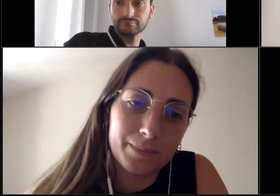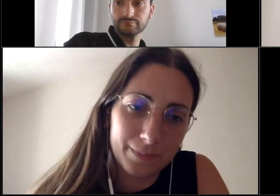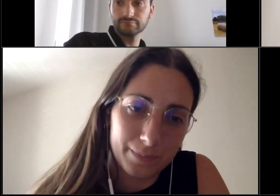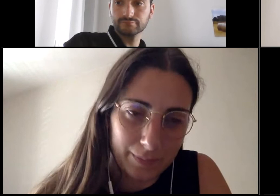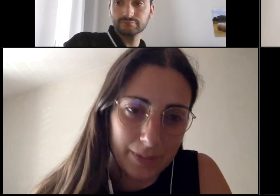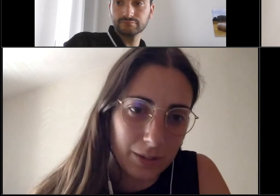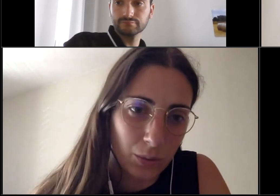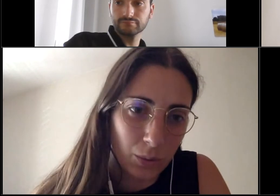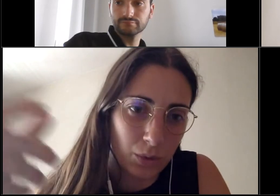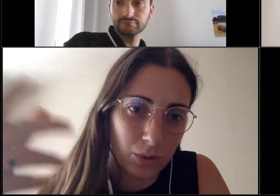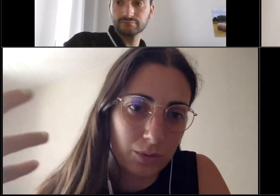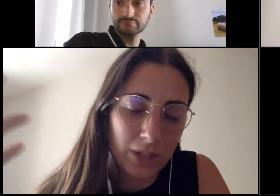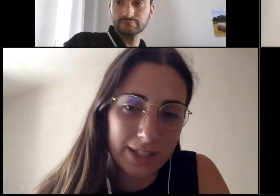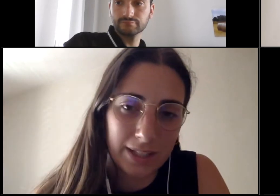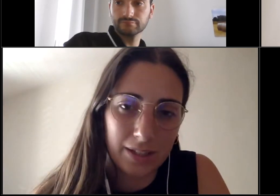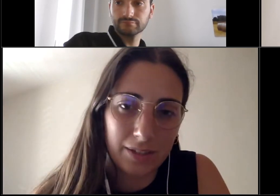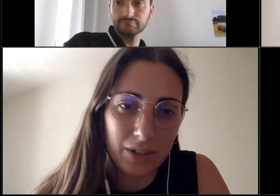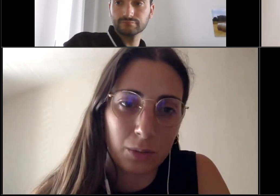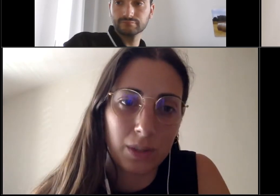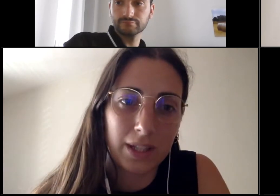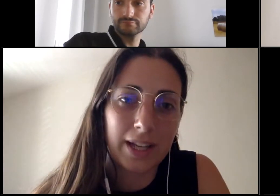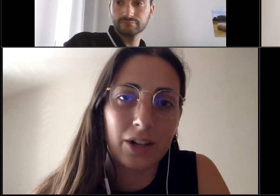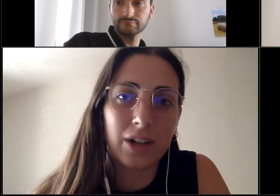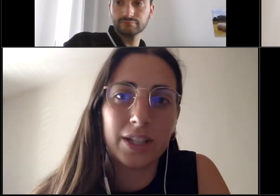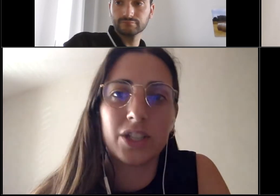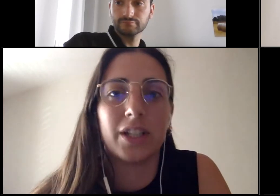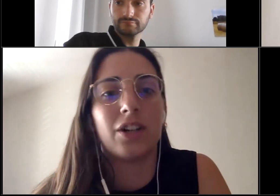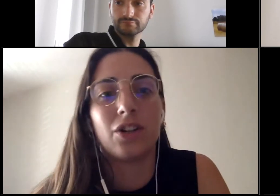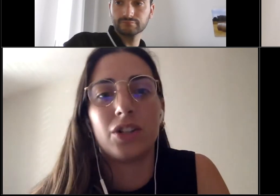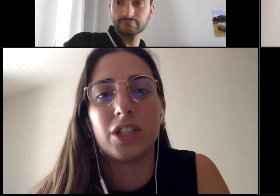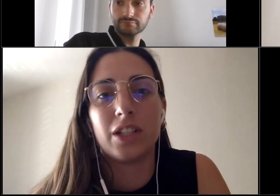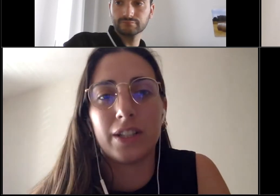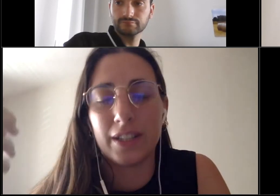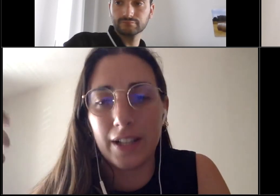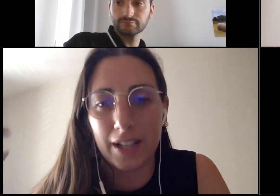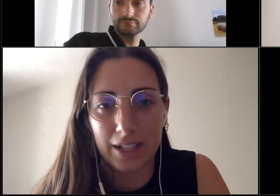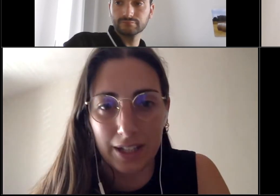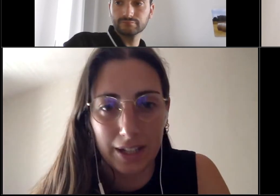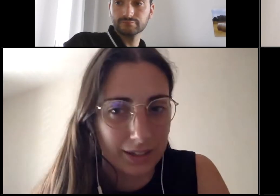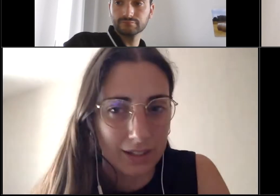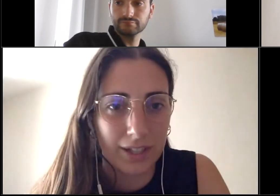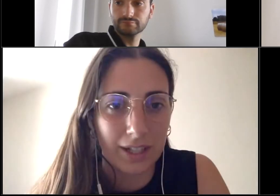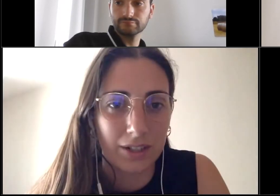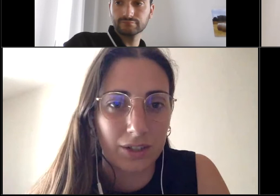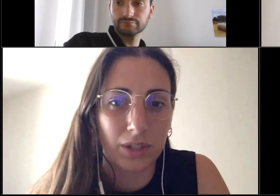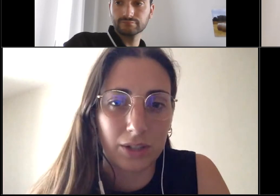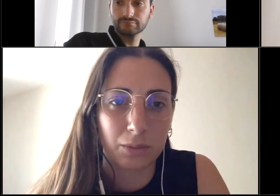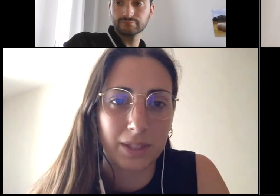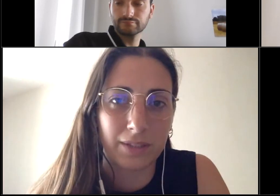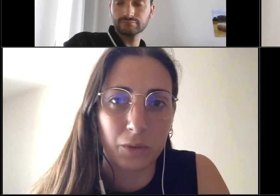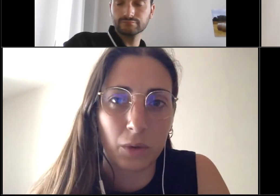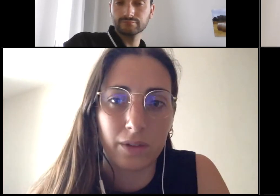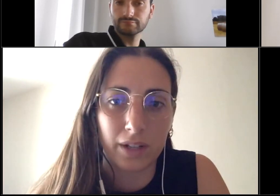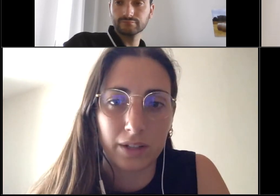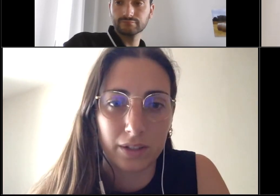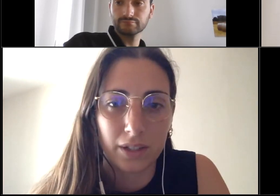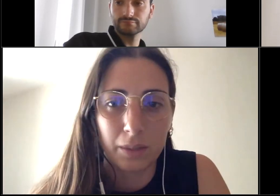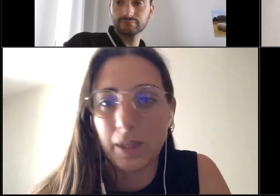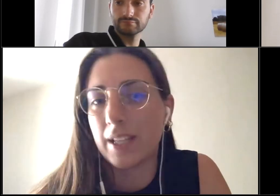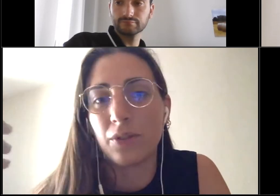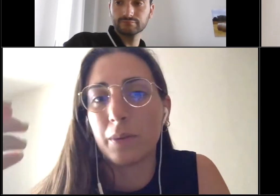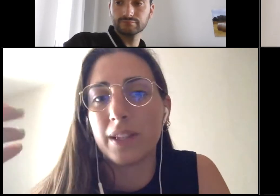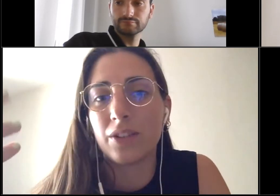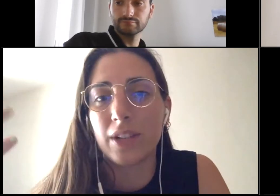uno volesse attivare una comunità energetica oggi gli direi attiva la con la normativa nuova